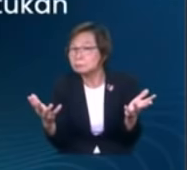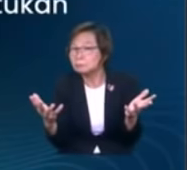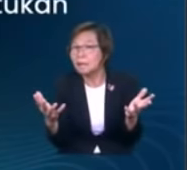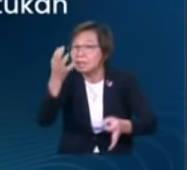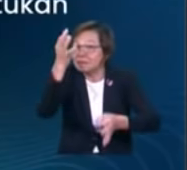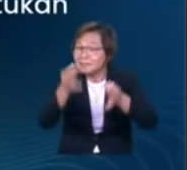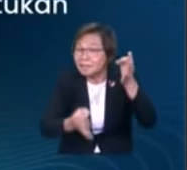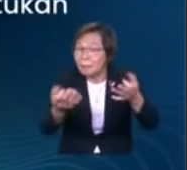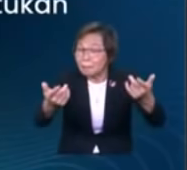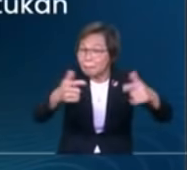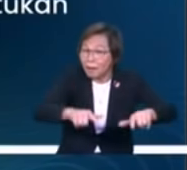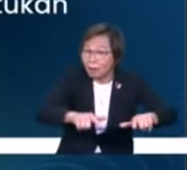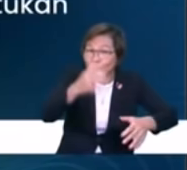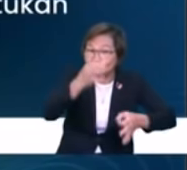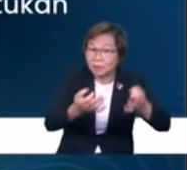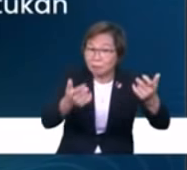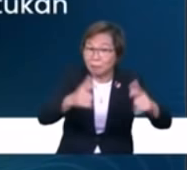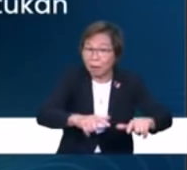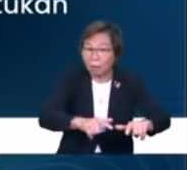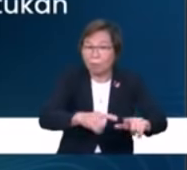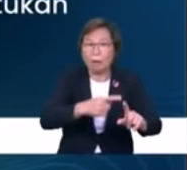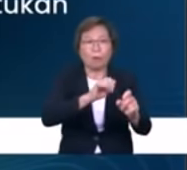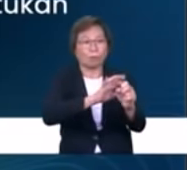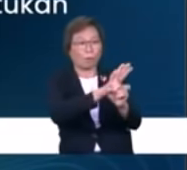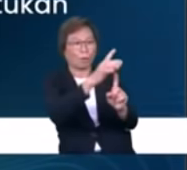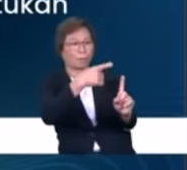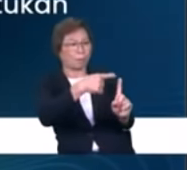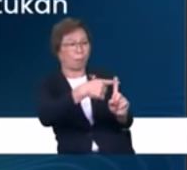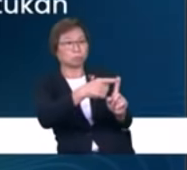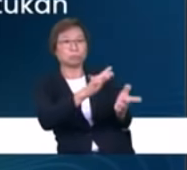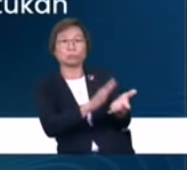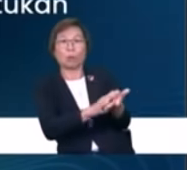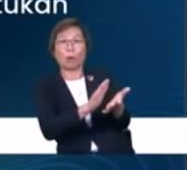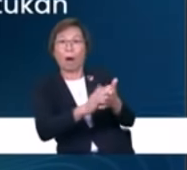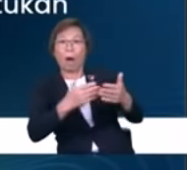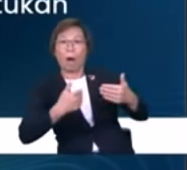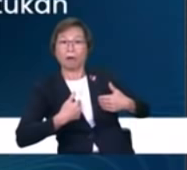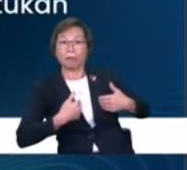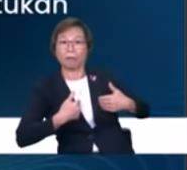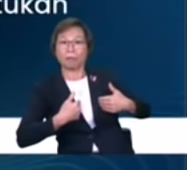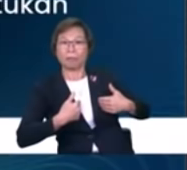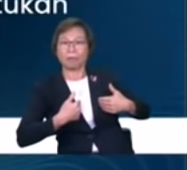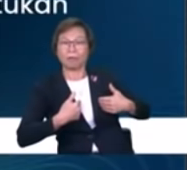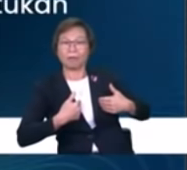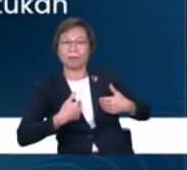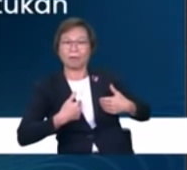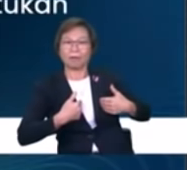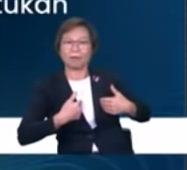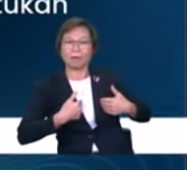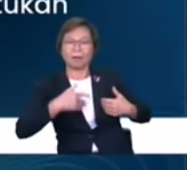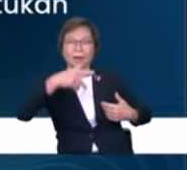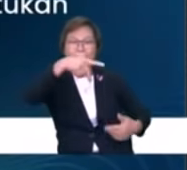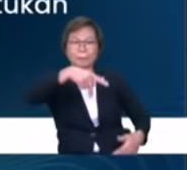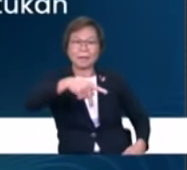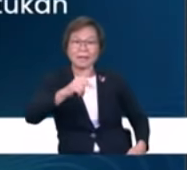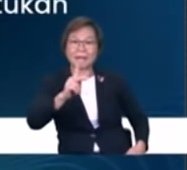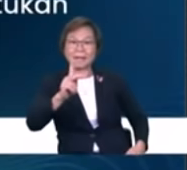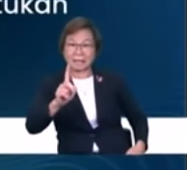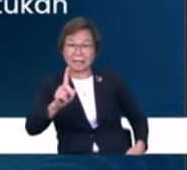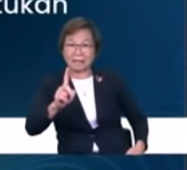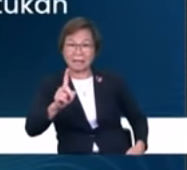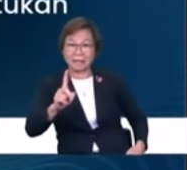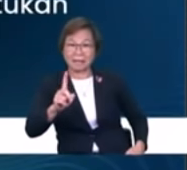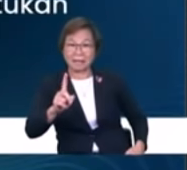jika berlaku cash positif di sekolah make pusat kesehatan daerah Pique di